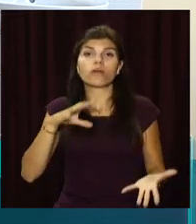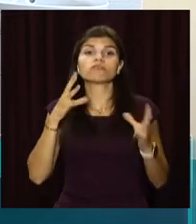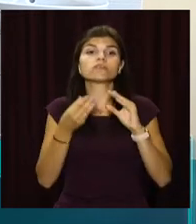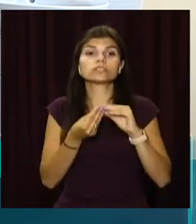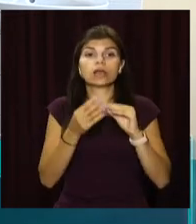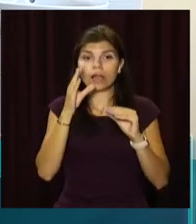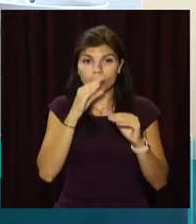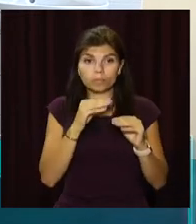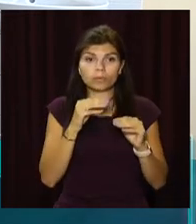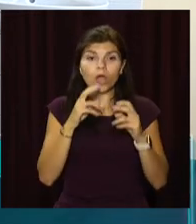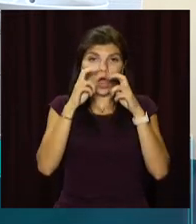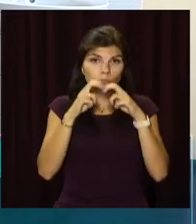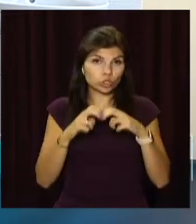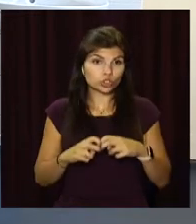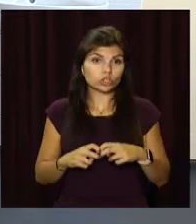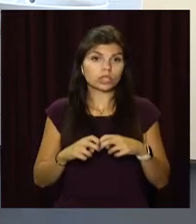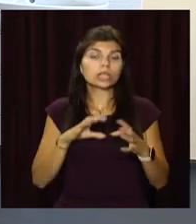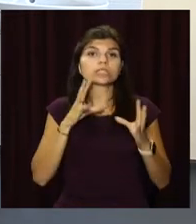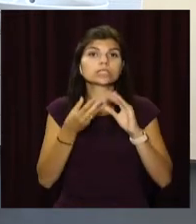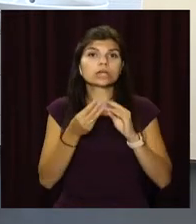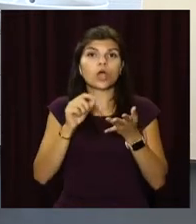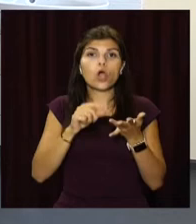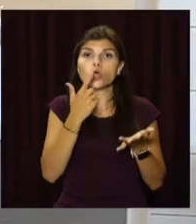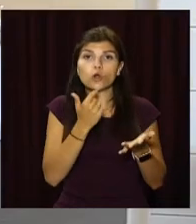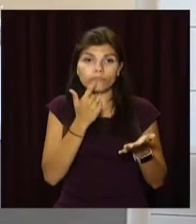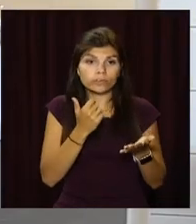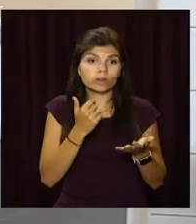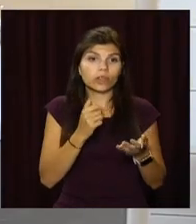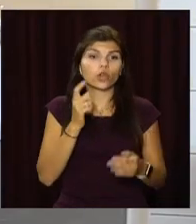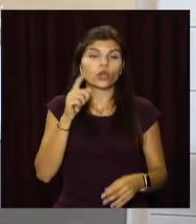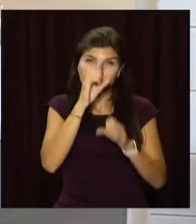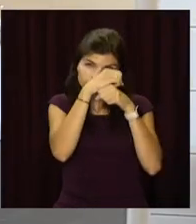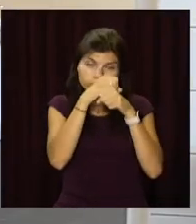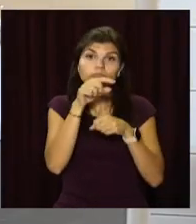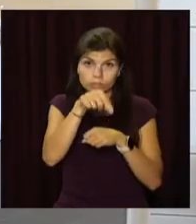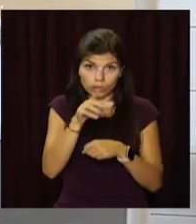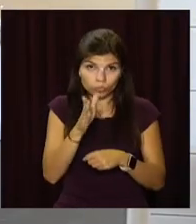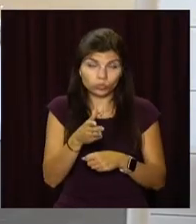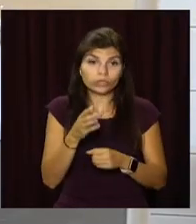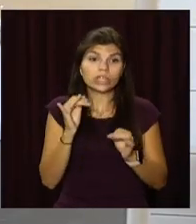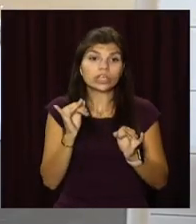загальний аналіз, будемо робити обстеження, загальний аналіз крові, Також